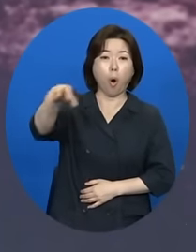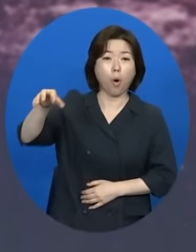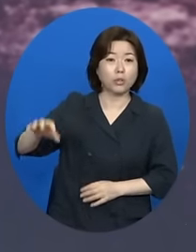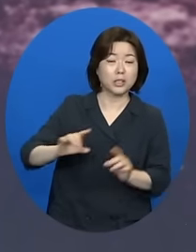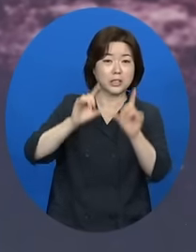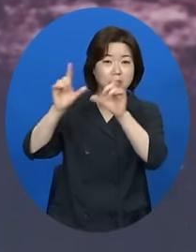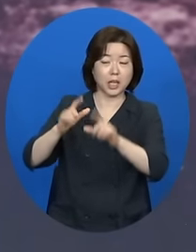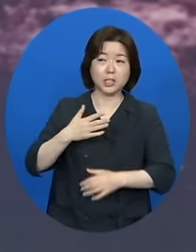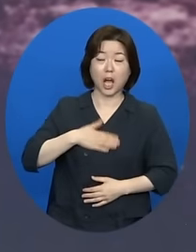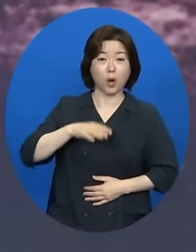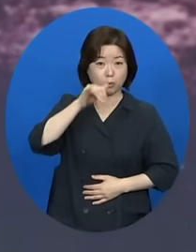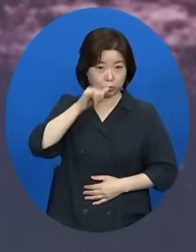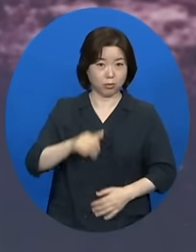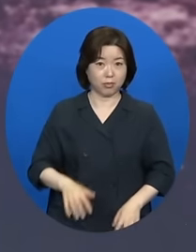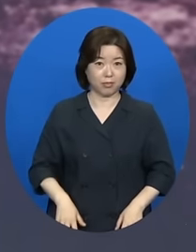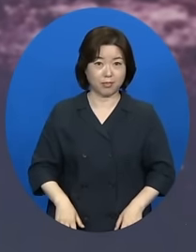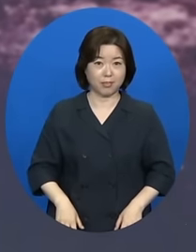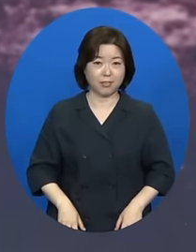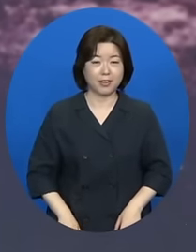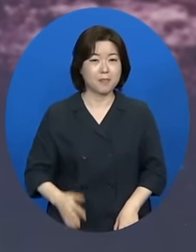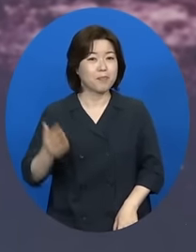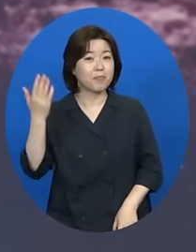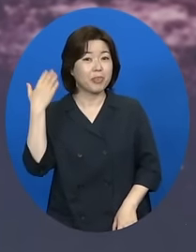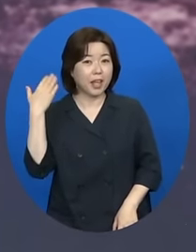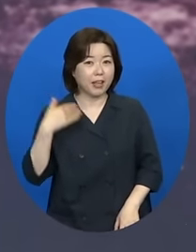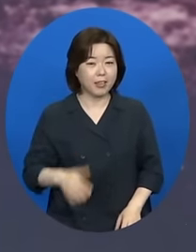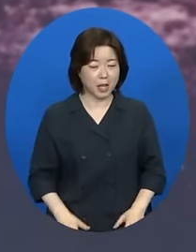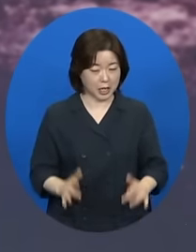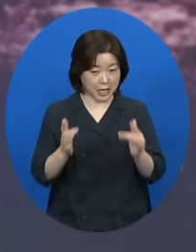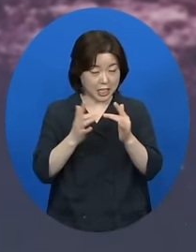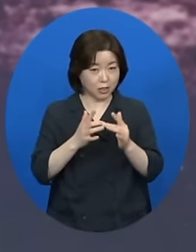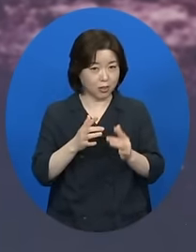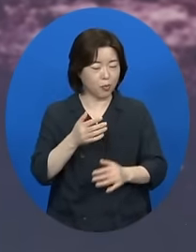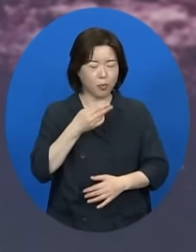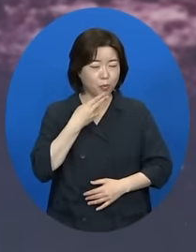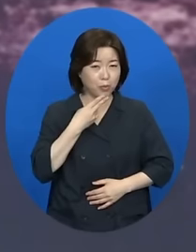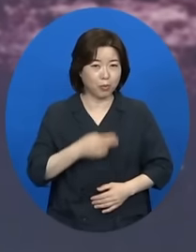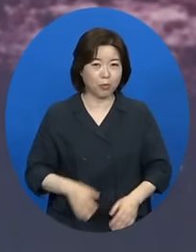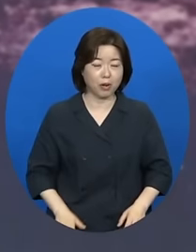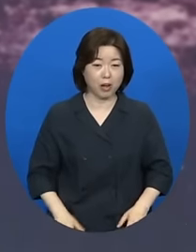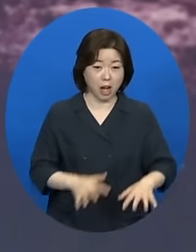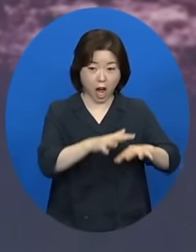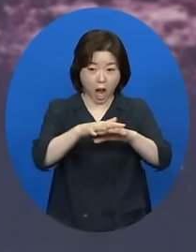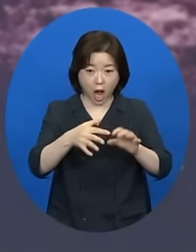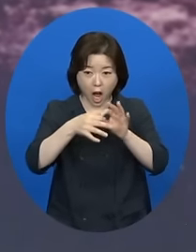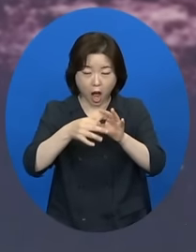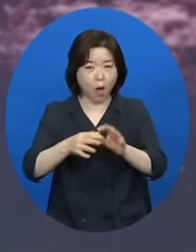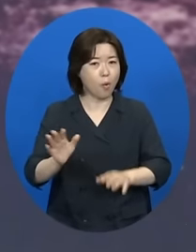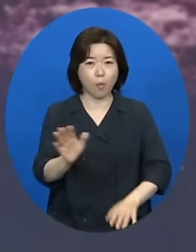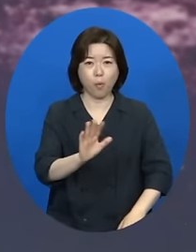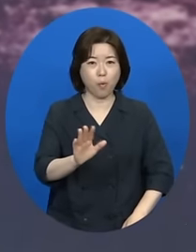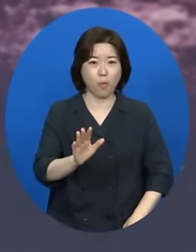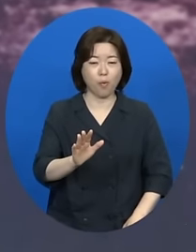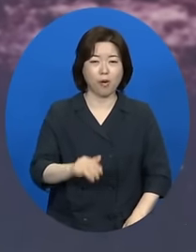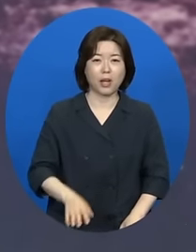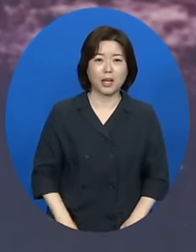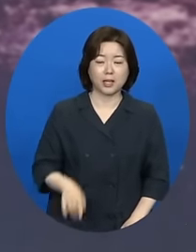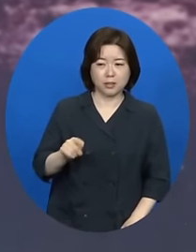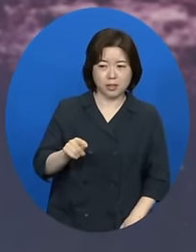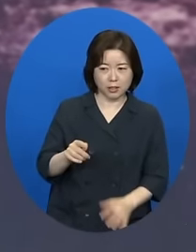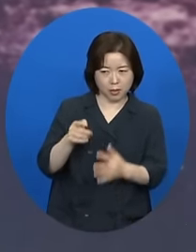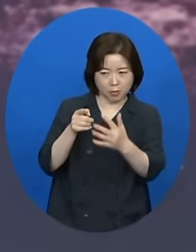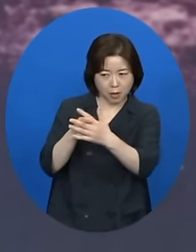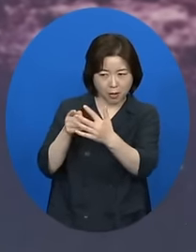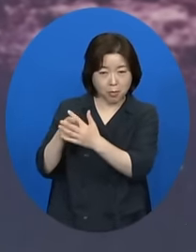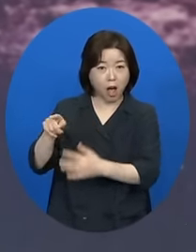알고 있을 정도로, 지금 뭐 그 당시에 뭐 인터넷이 있었습니까? 뭐 네트워크가 하나도 없는 상황 속에서 그를 파악했다는